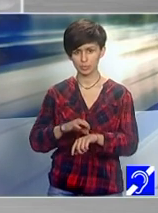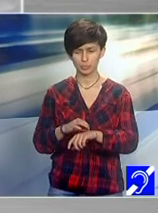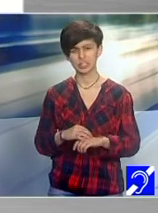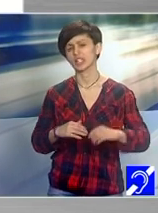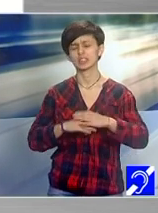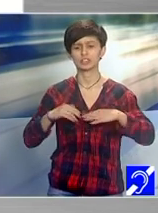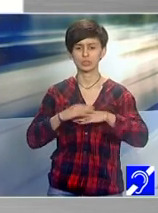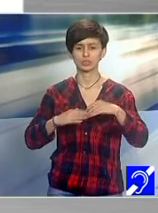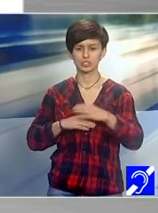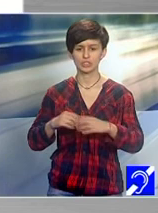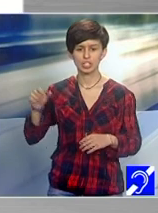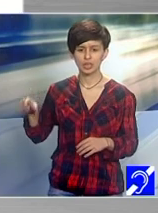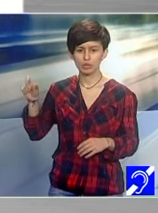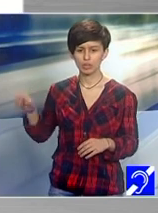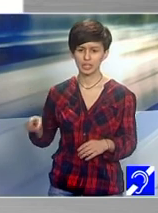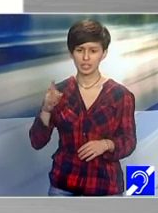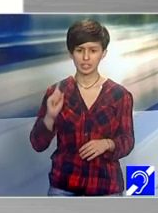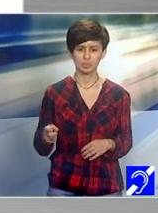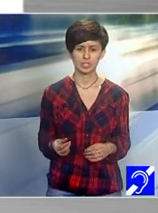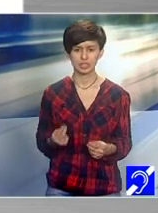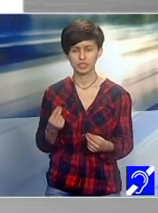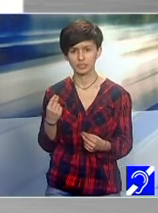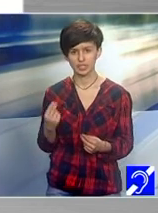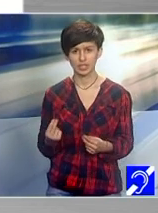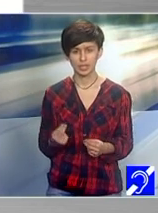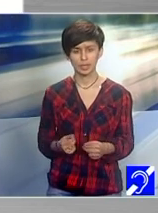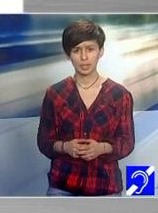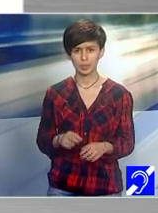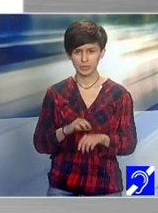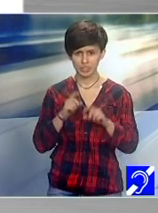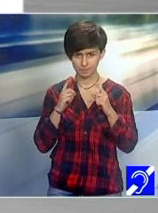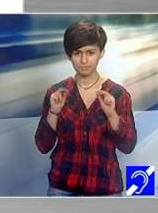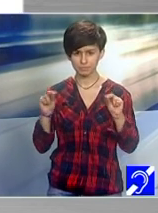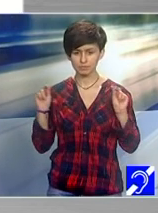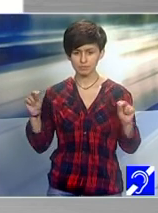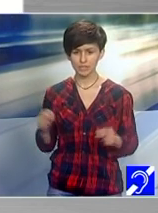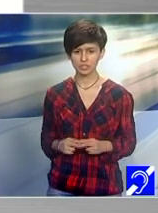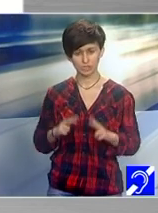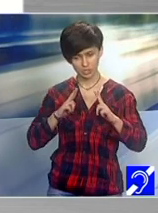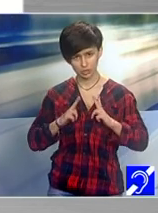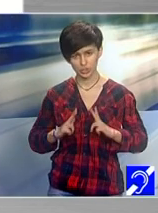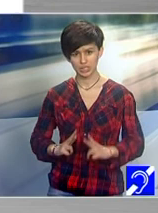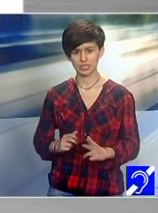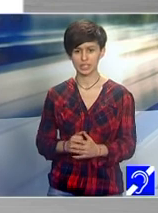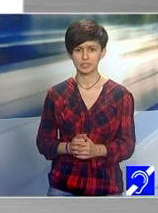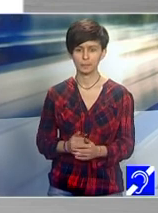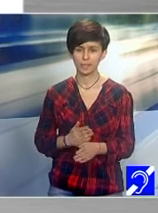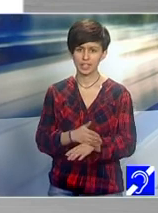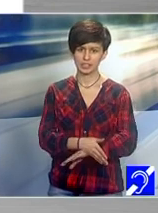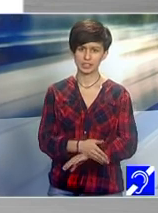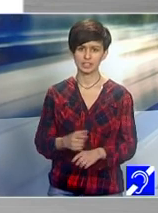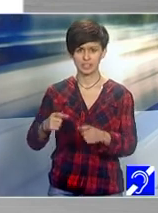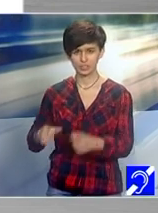clădește cu oameni care trebuie să fie bine instruiți, care să fie odihniți în momentul în care, spre exemplu, intră în sala de